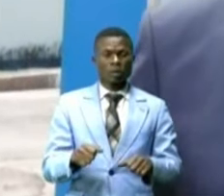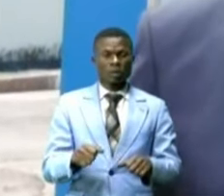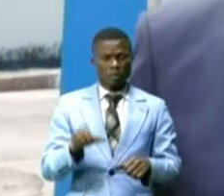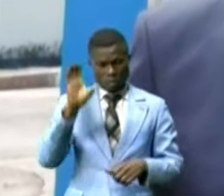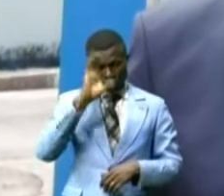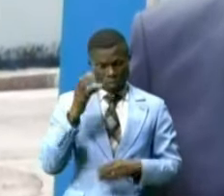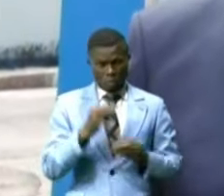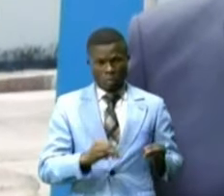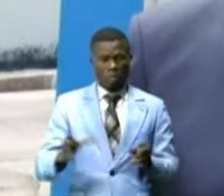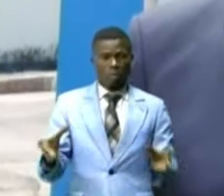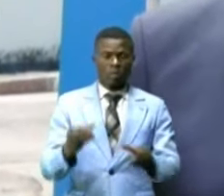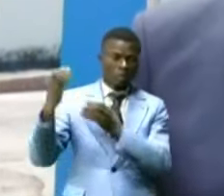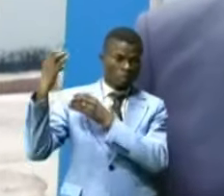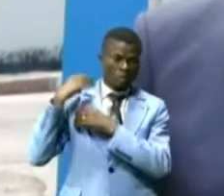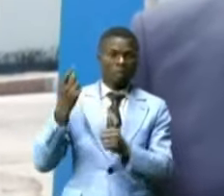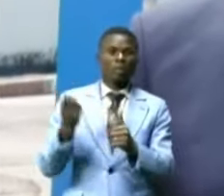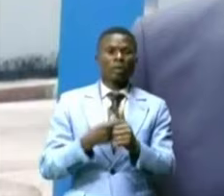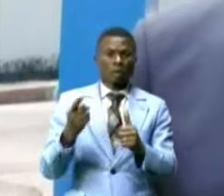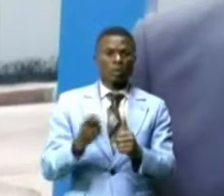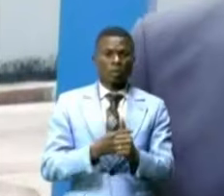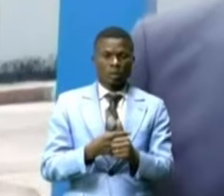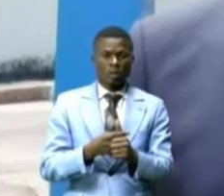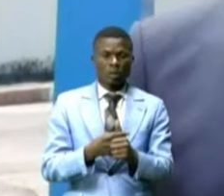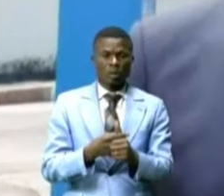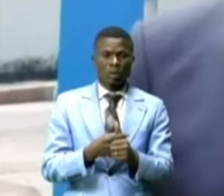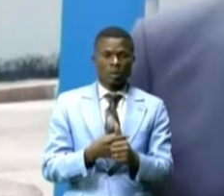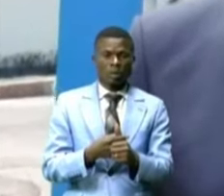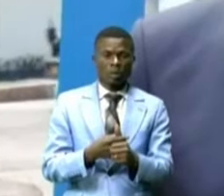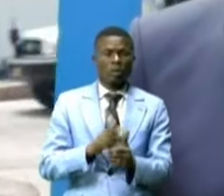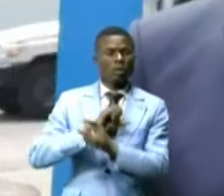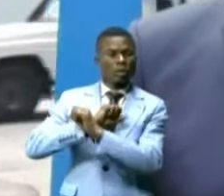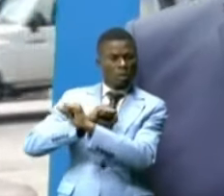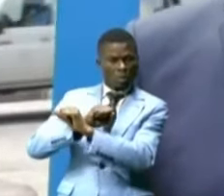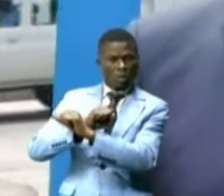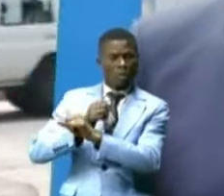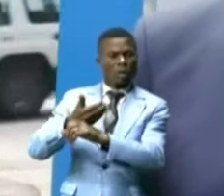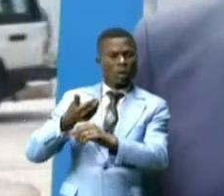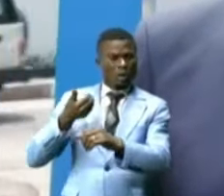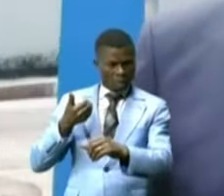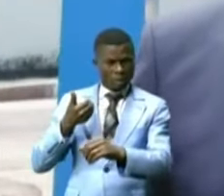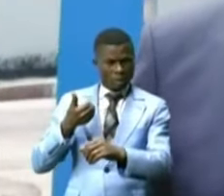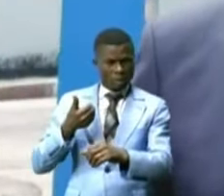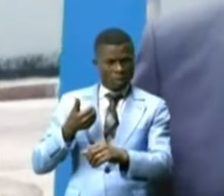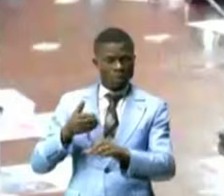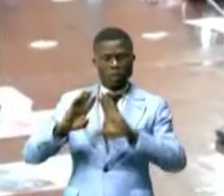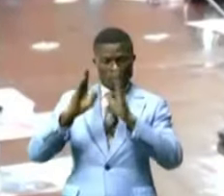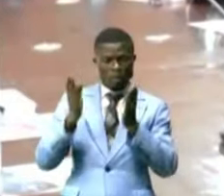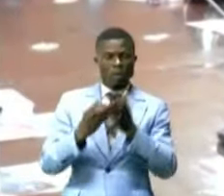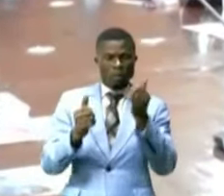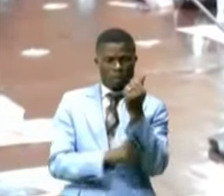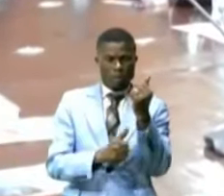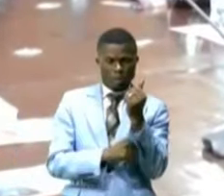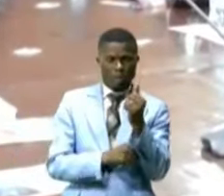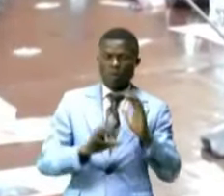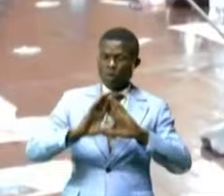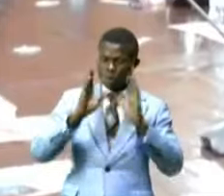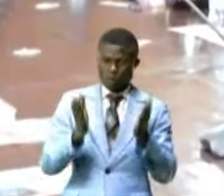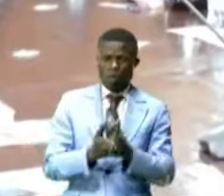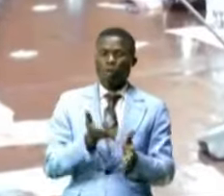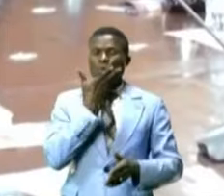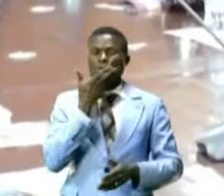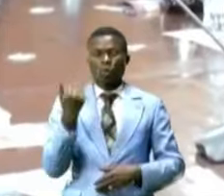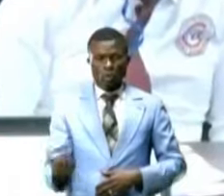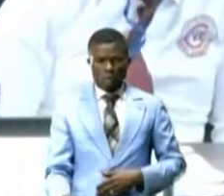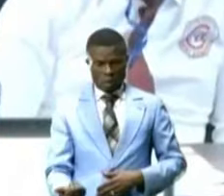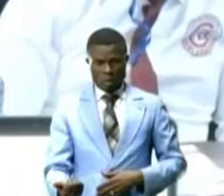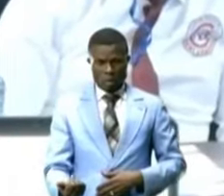il peut se prendre en charge. Mais surtout, la prévention qui doit être de mise pour toute personne, peu importe quelle qu'elle soit, même si